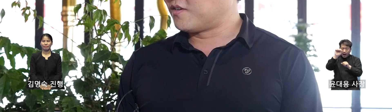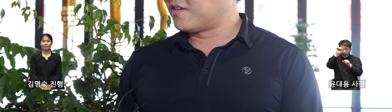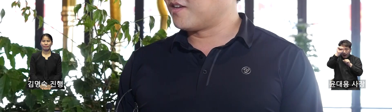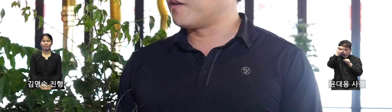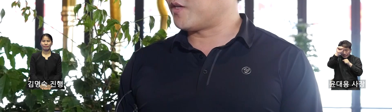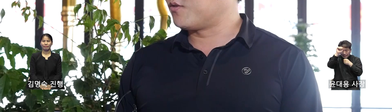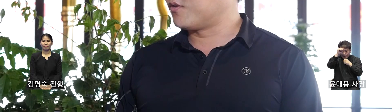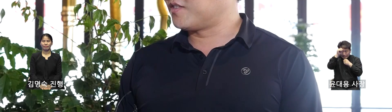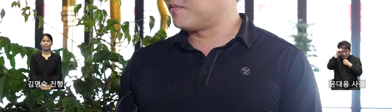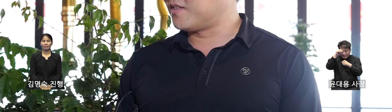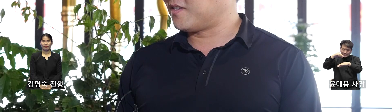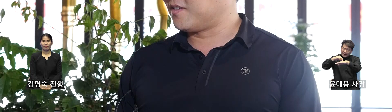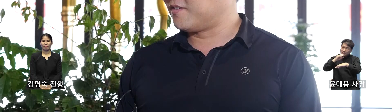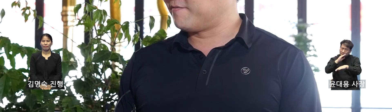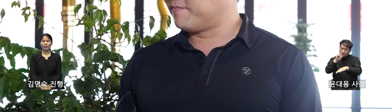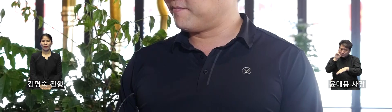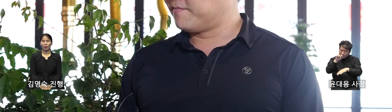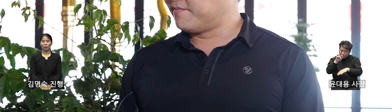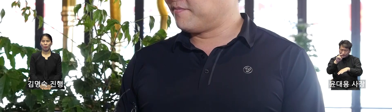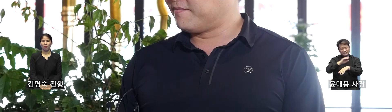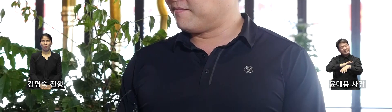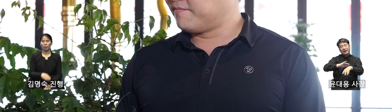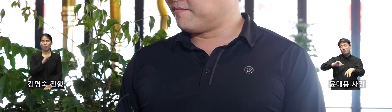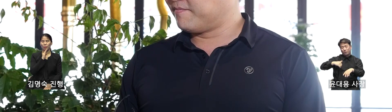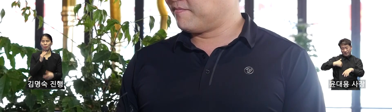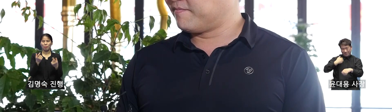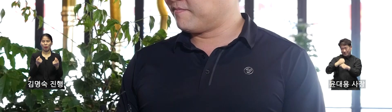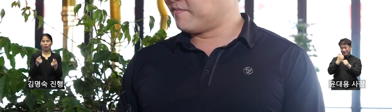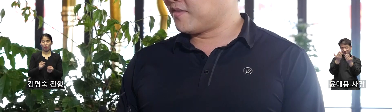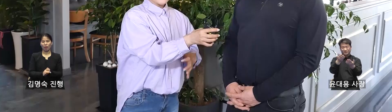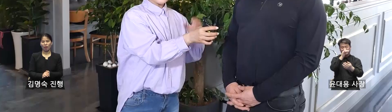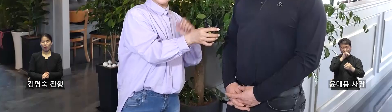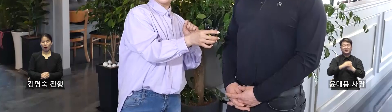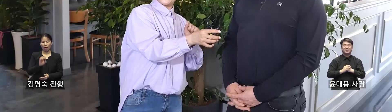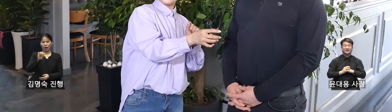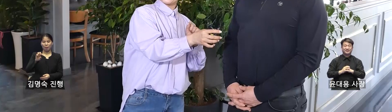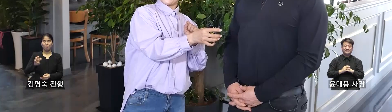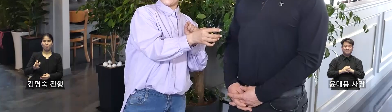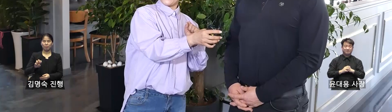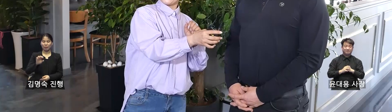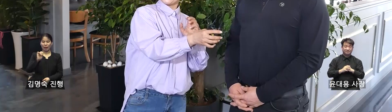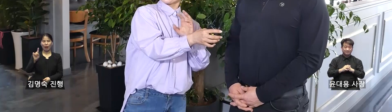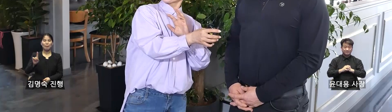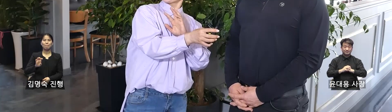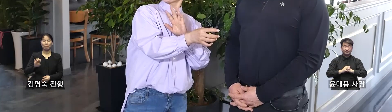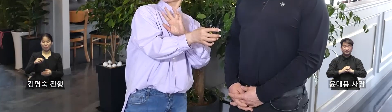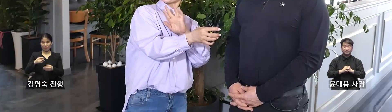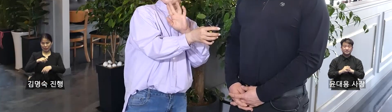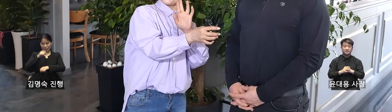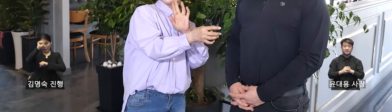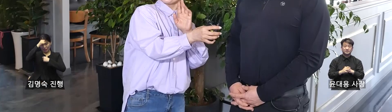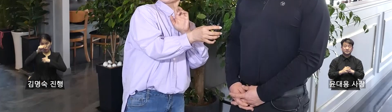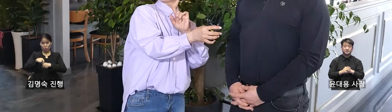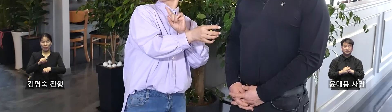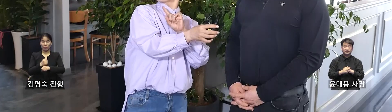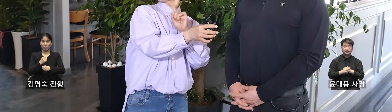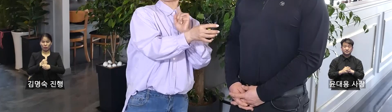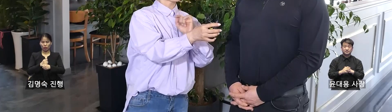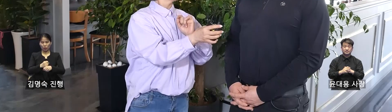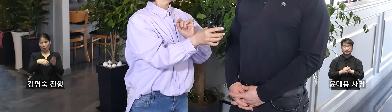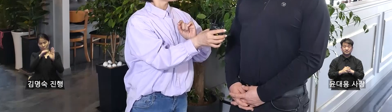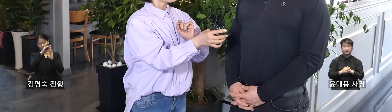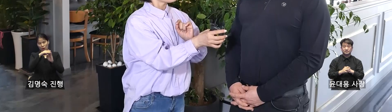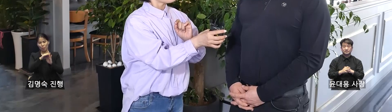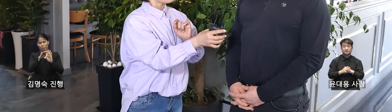정도로 네, 만들고 있습니다. 아, 그렇군요. 앞다리살로. 자, 근데 제가 여기 들어와서 이렇게 메뉴판을